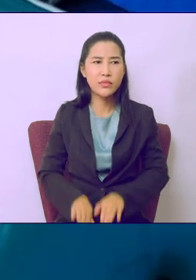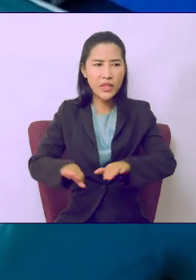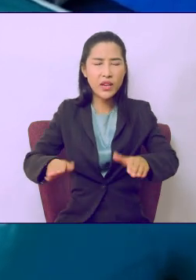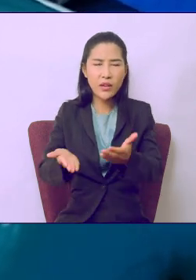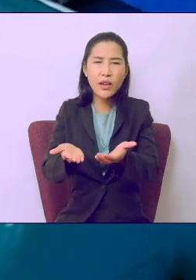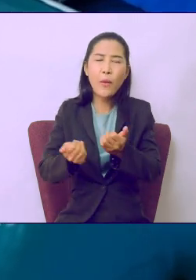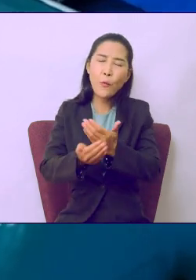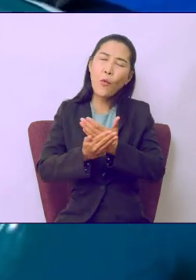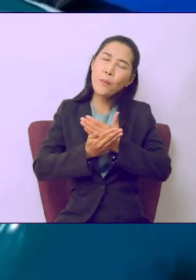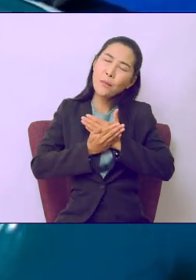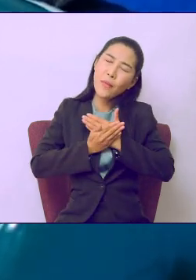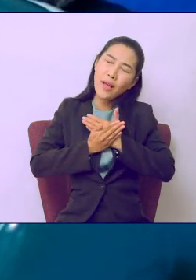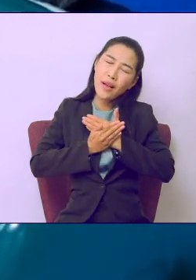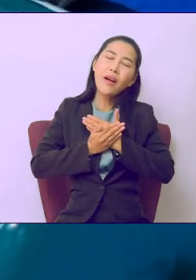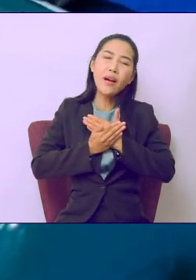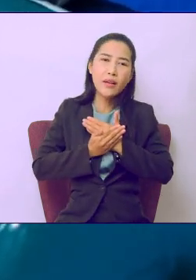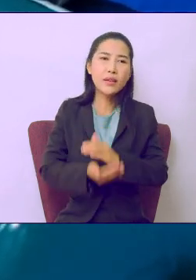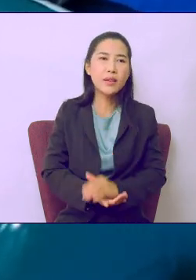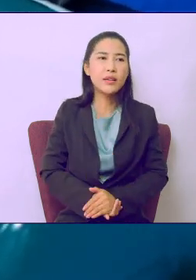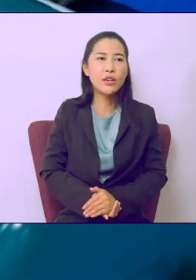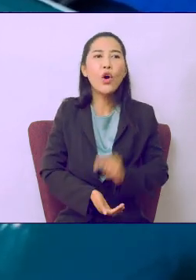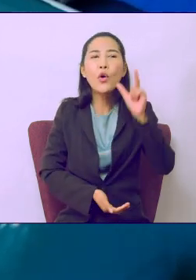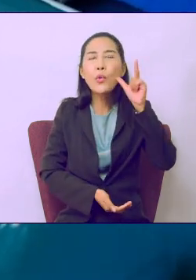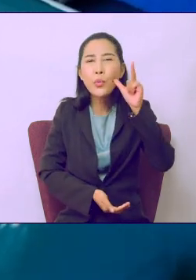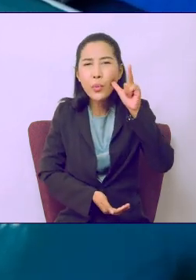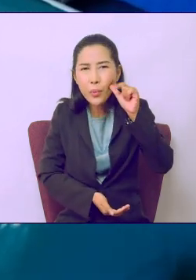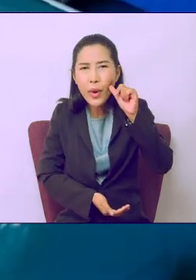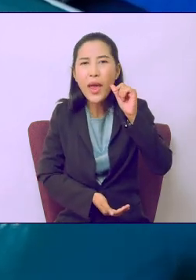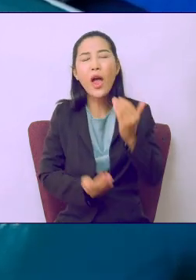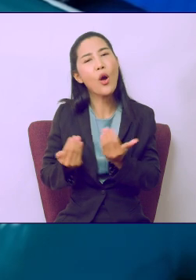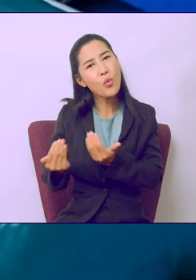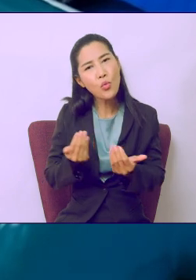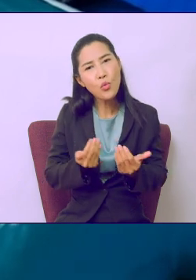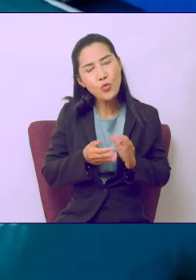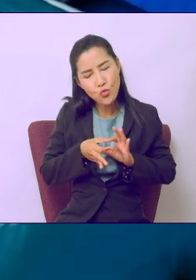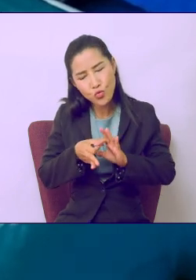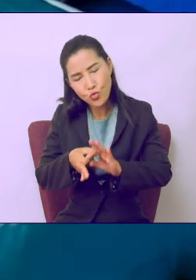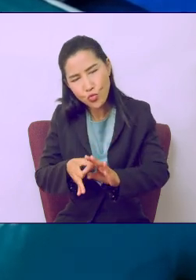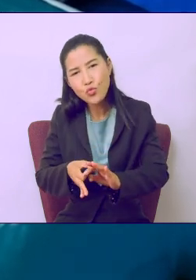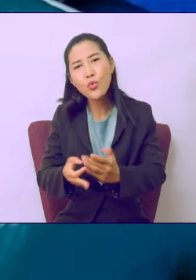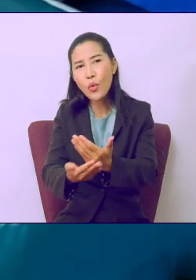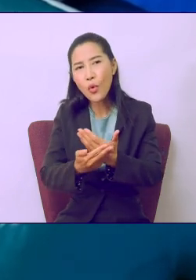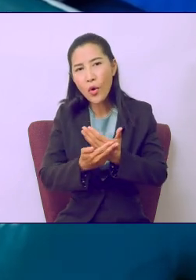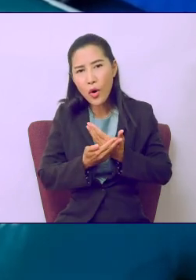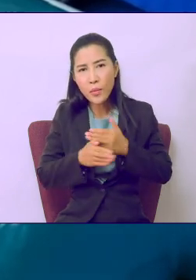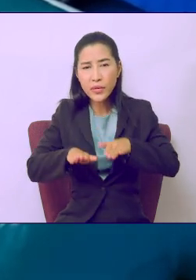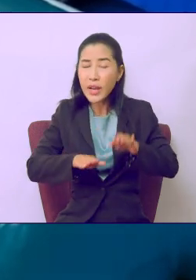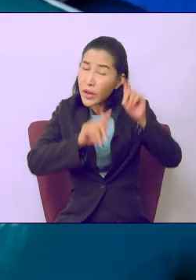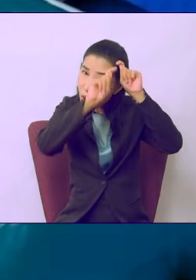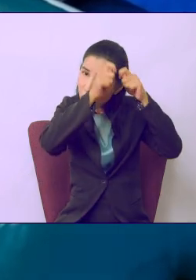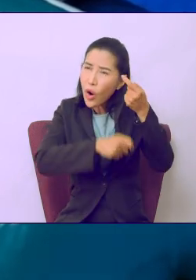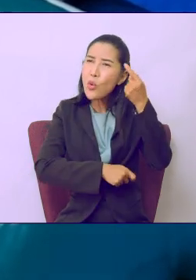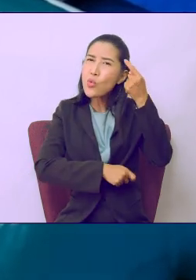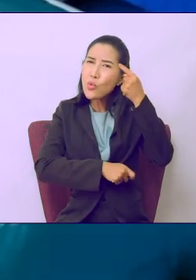เหมือนกันนะครับตัวทั้งตัวแม่ด้วยครับแต่ว่าน้องน้องอ่ะถ้าถ้าเด็กเด็กออทิสติกอ่ะพอจะรู้เรื่องเขาจะรู้